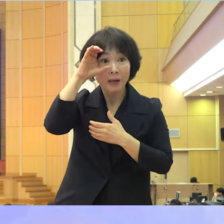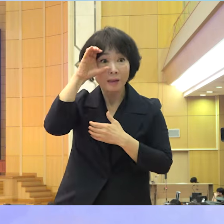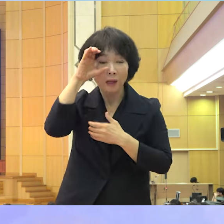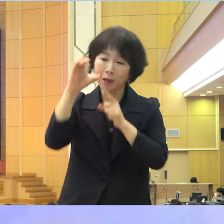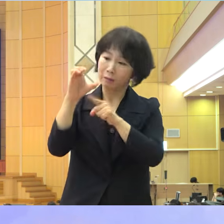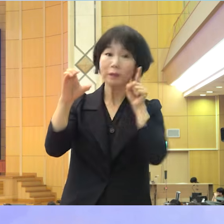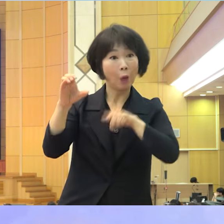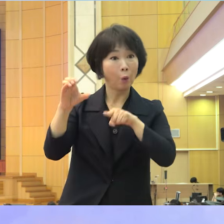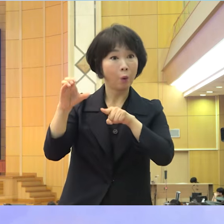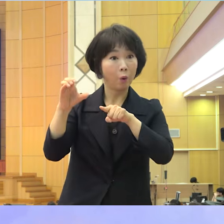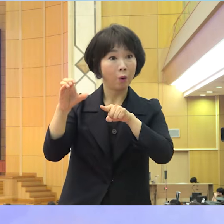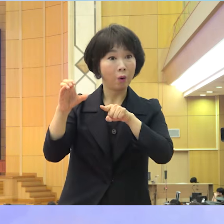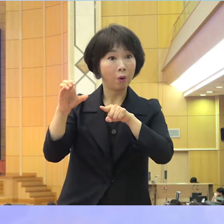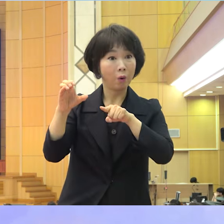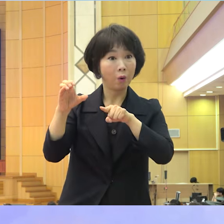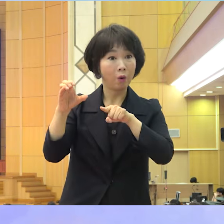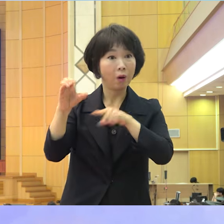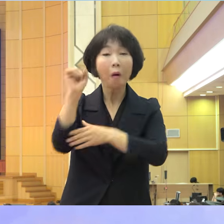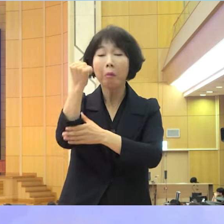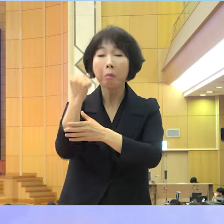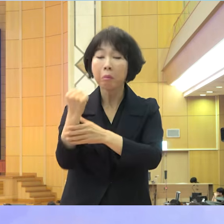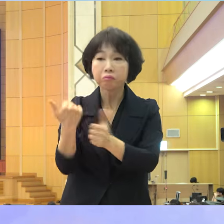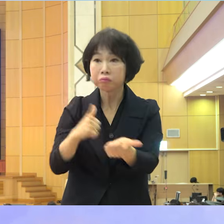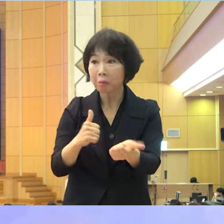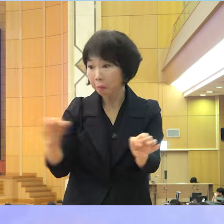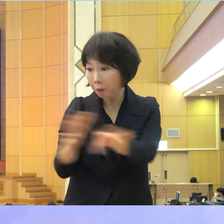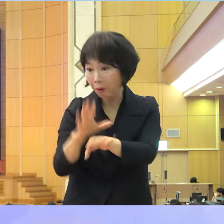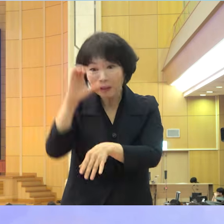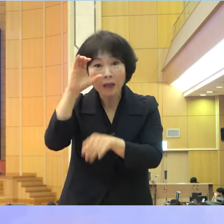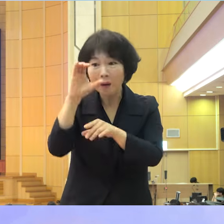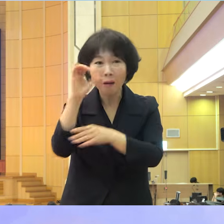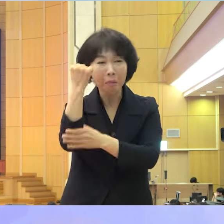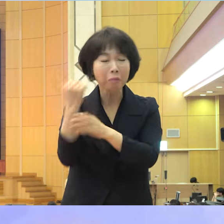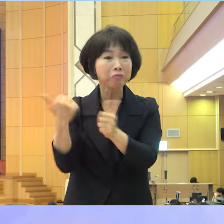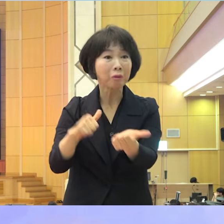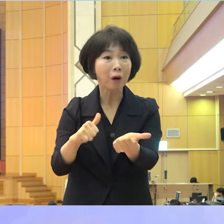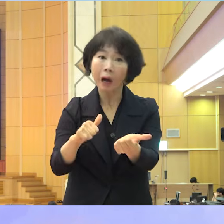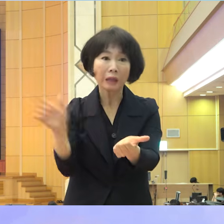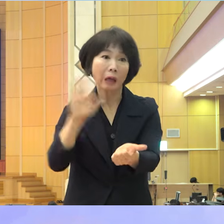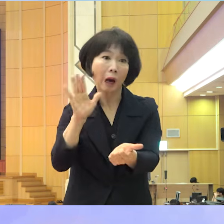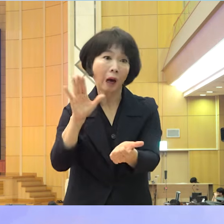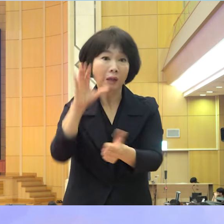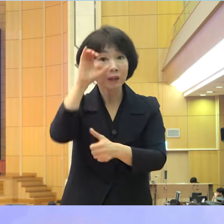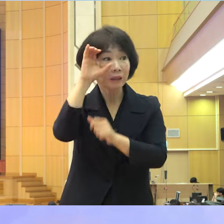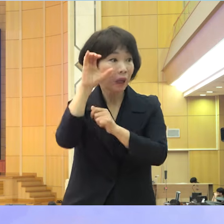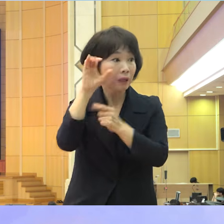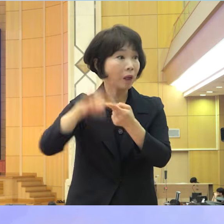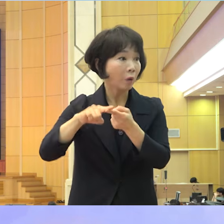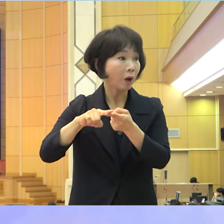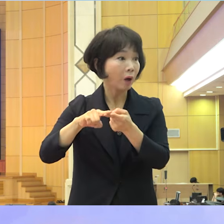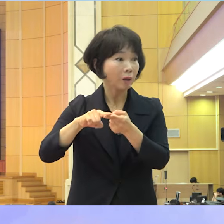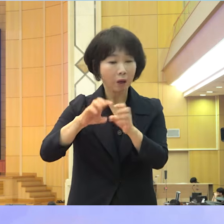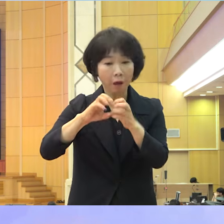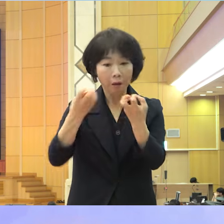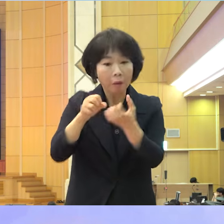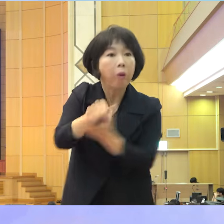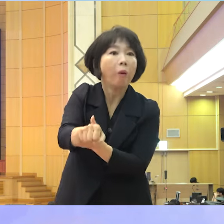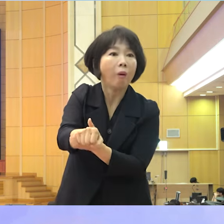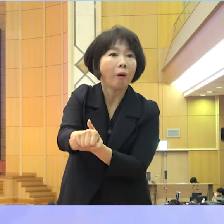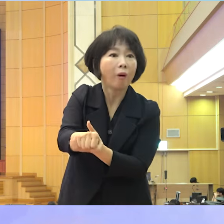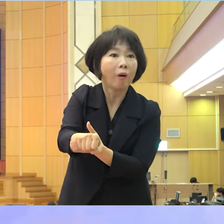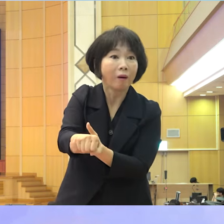달걀로만 살다가 죽으면 그냥 달걀로 끝나는 거예요. 그러니까 인생이 인생으로 살다가